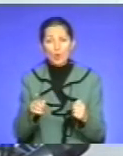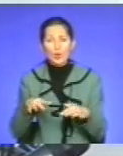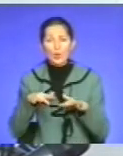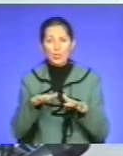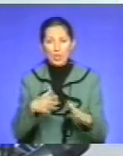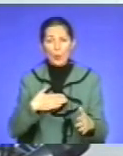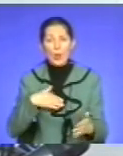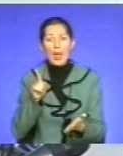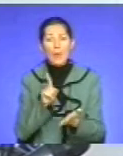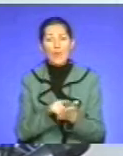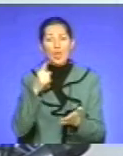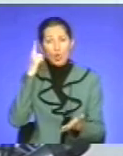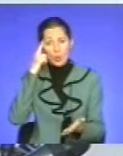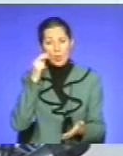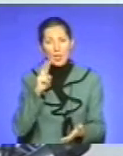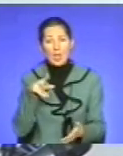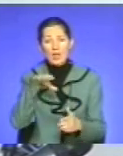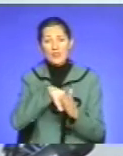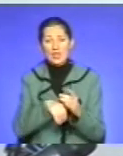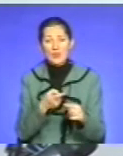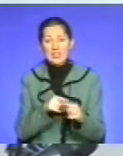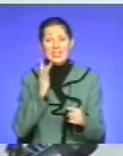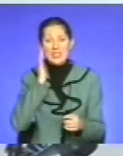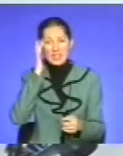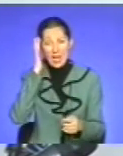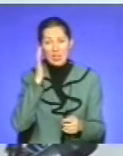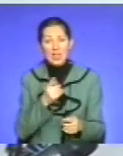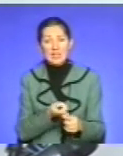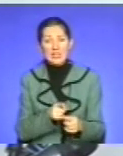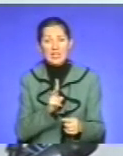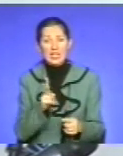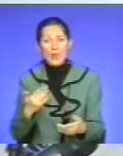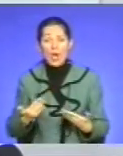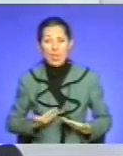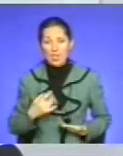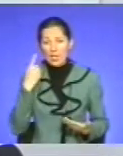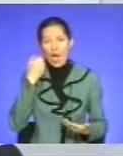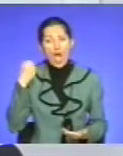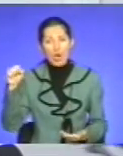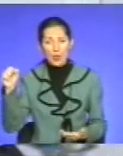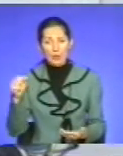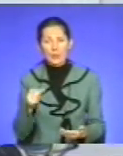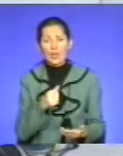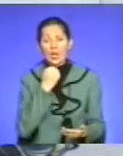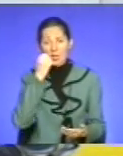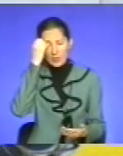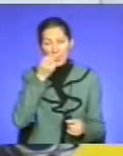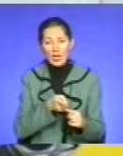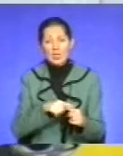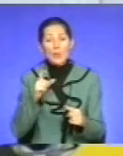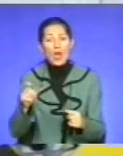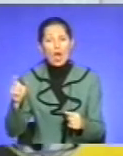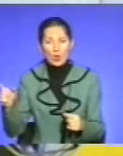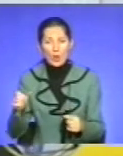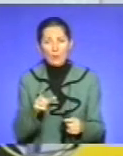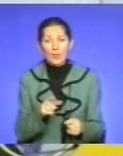ми повинні думати, як втілювати ті ідеали, з якими жили герої. Саме завдяки тим героям, тим